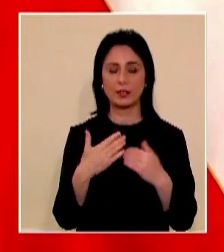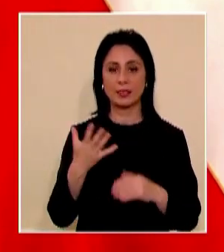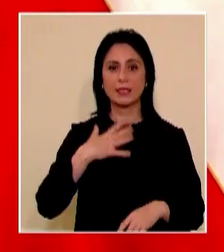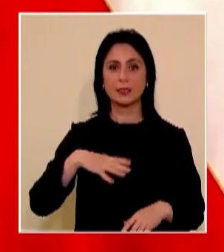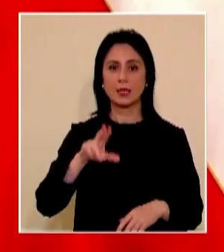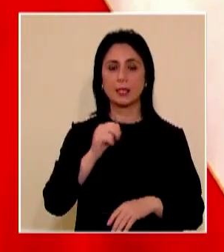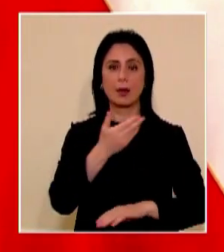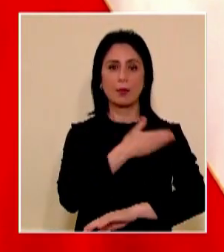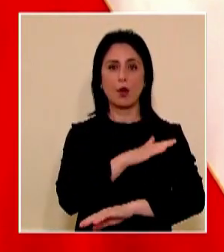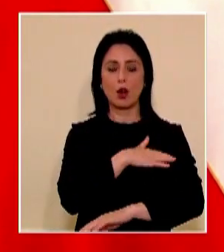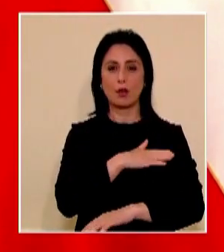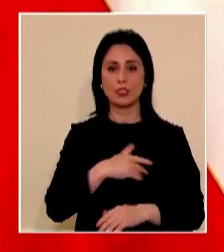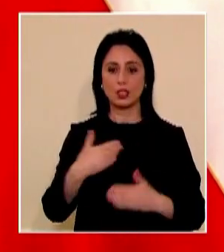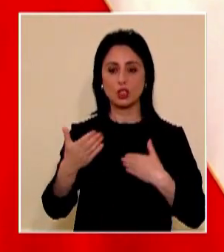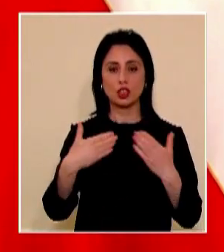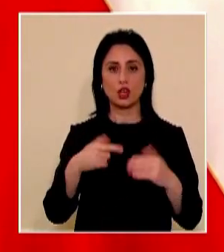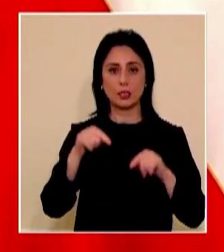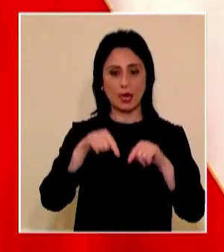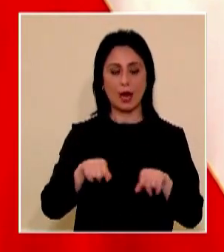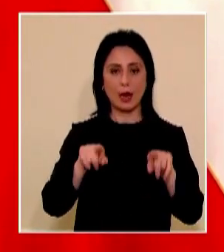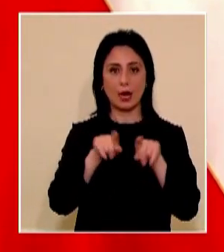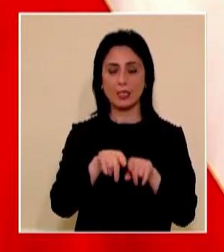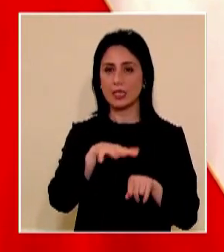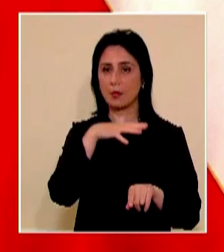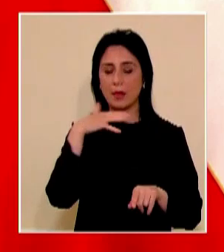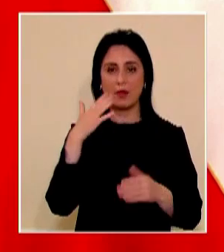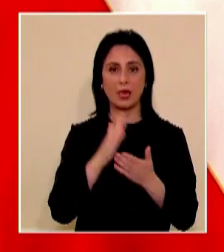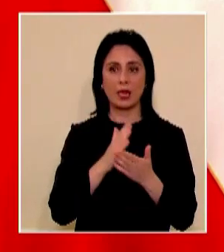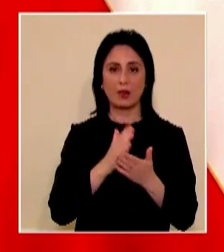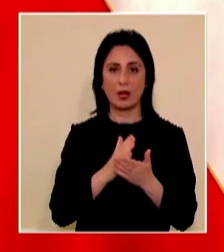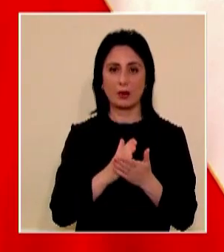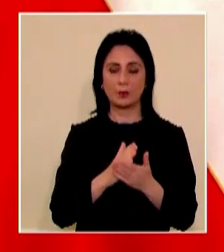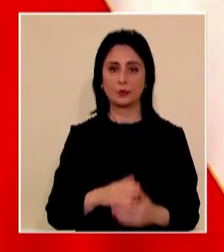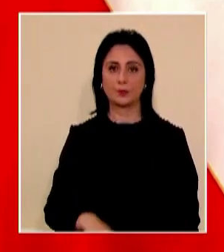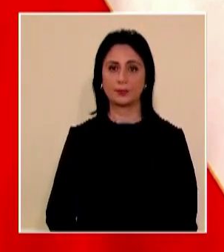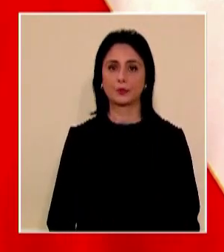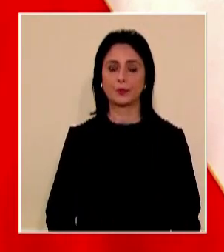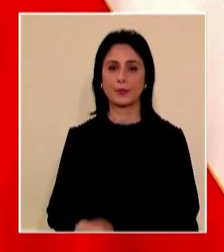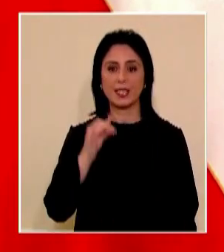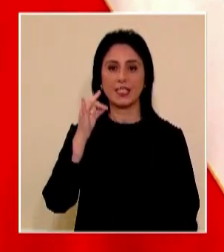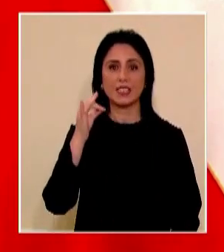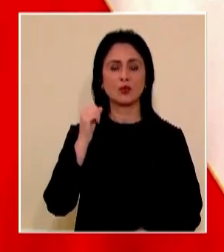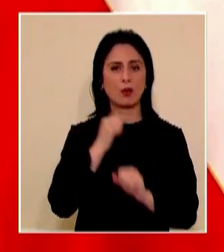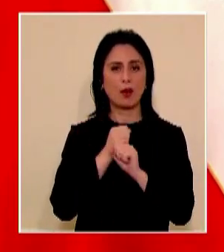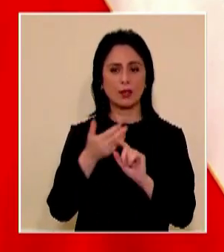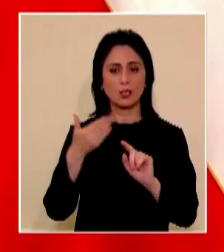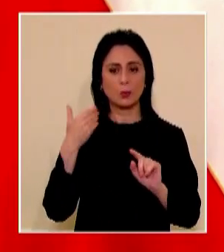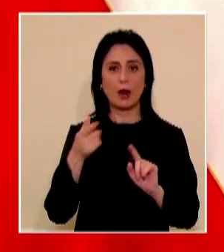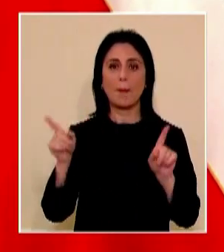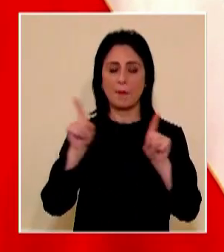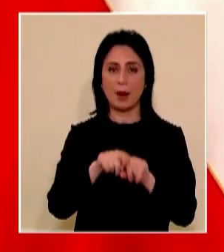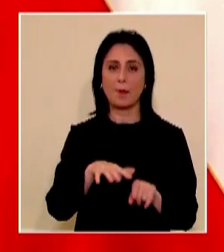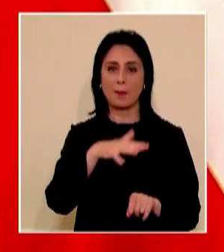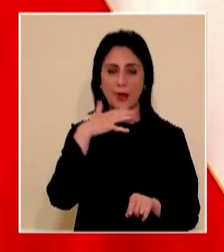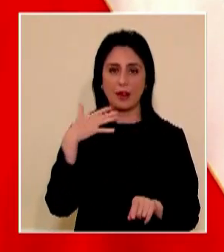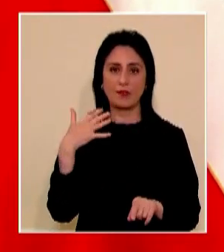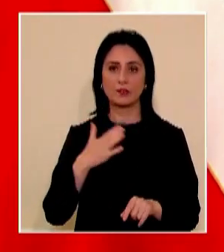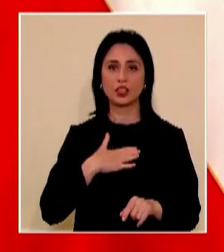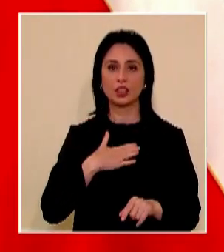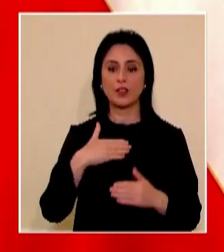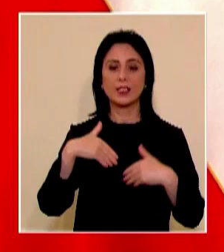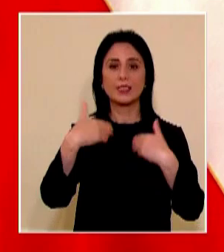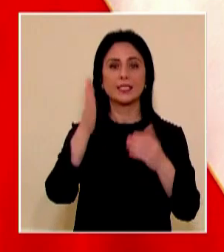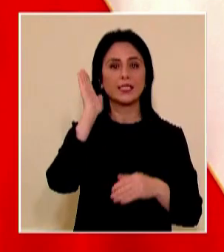utiertobus sakartulos da polonikis šovi sakats. I tutaj również mamy dużo, dużo zrobiliśmy w